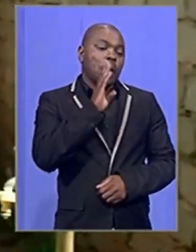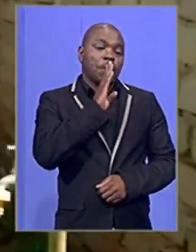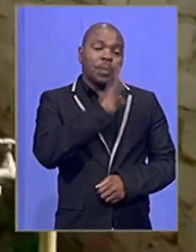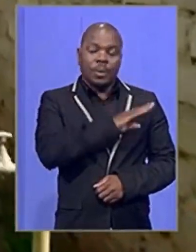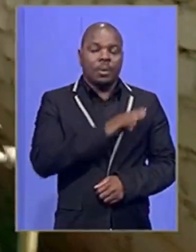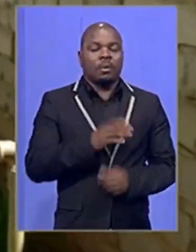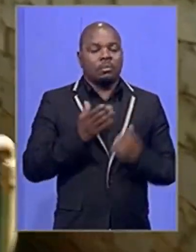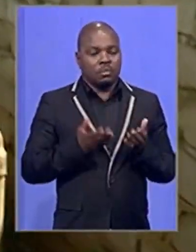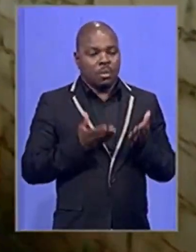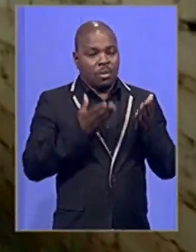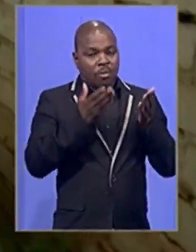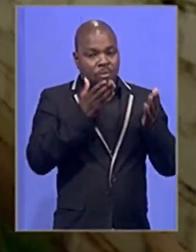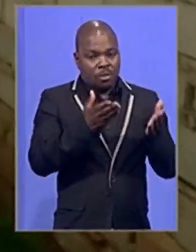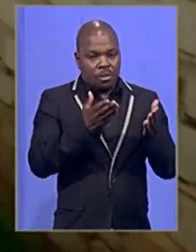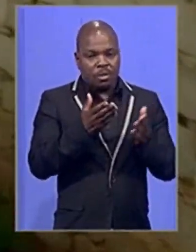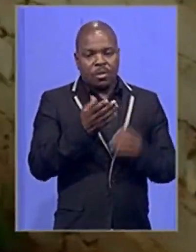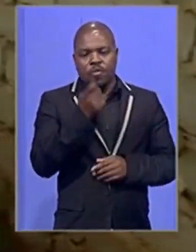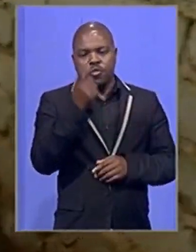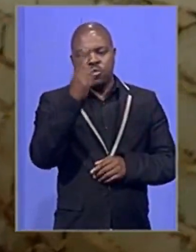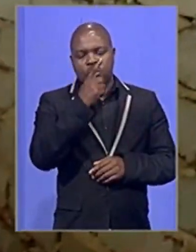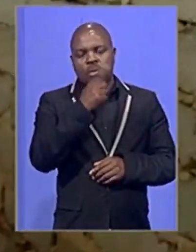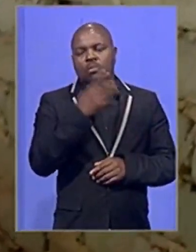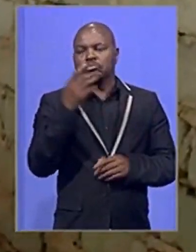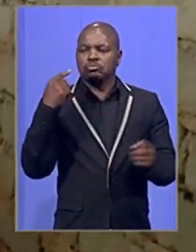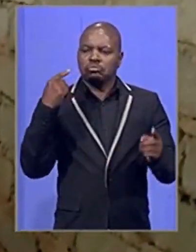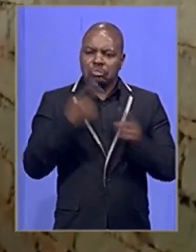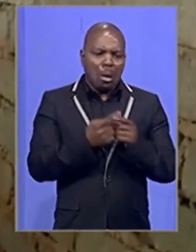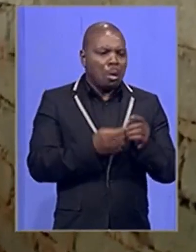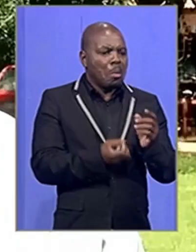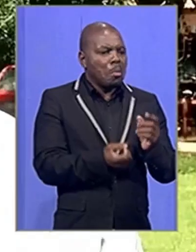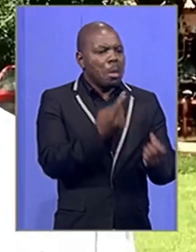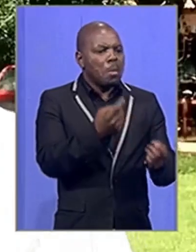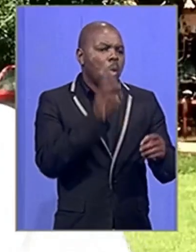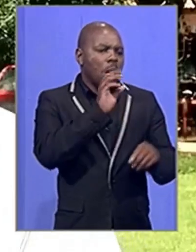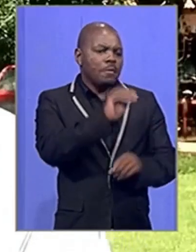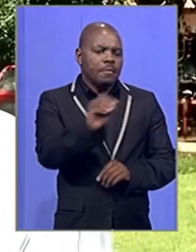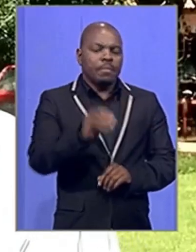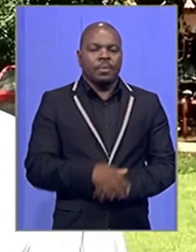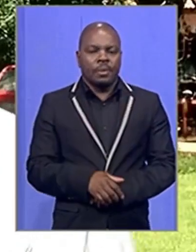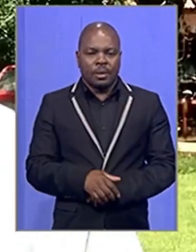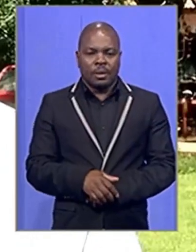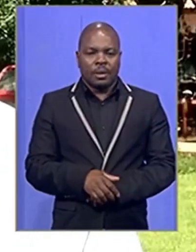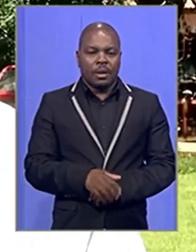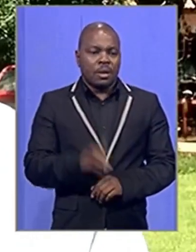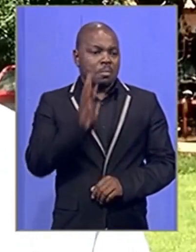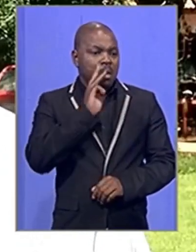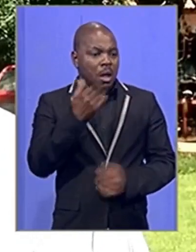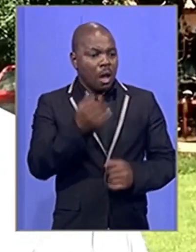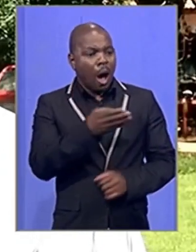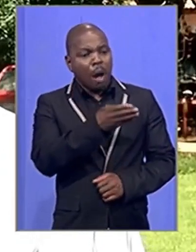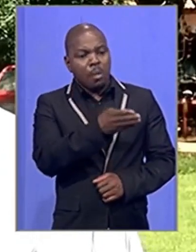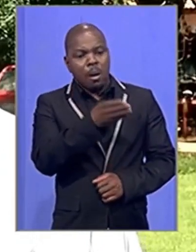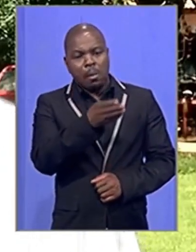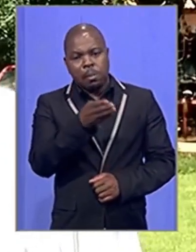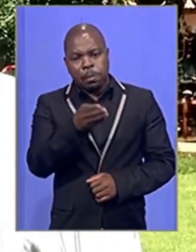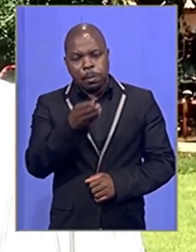tlamelo ya ona e ne ya simolola malatsi a le 4 ditshupetso di tsweletse. Metsi a ra bonang a